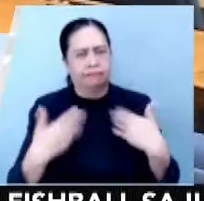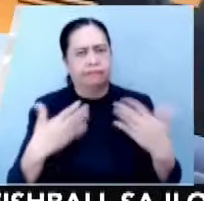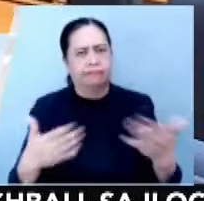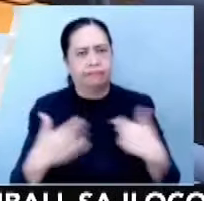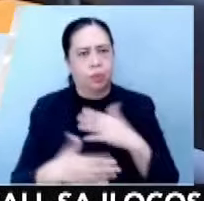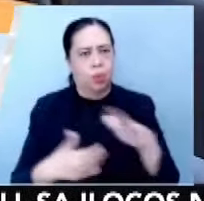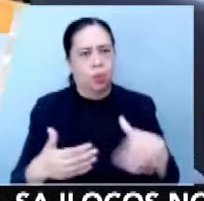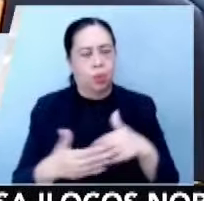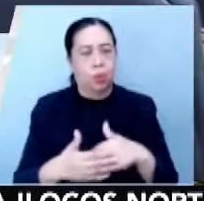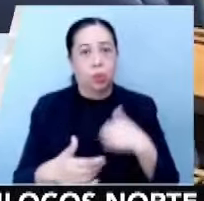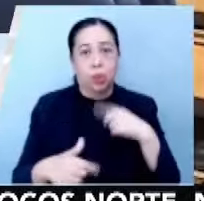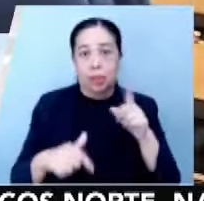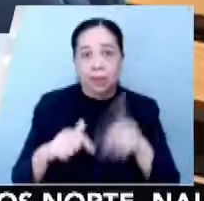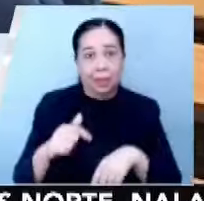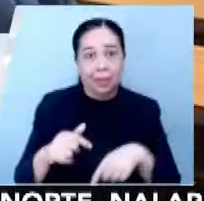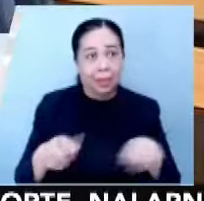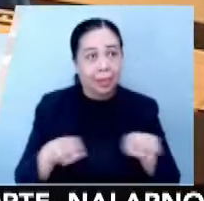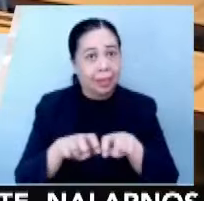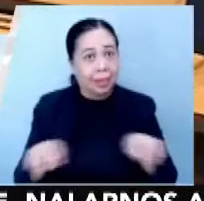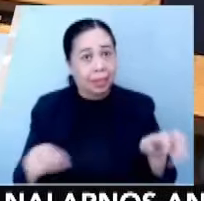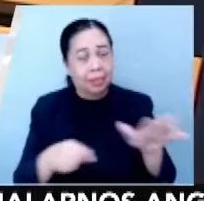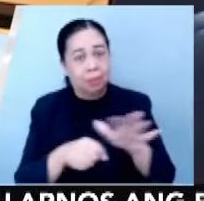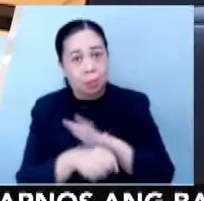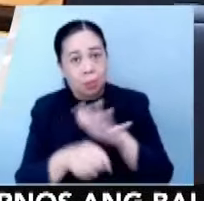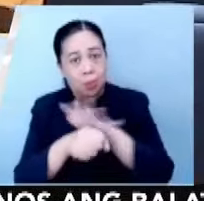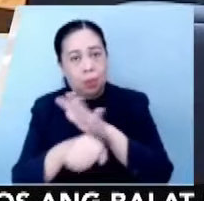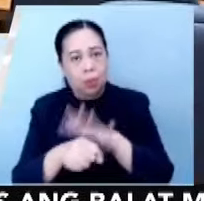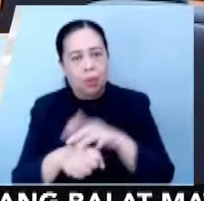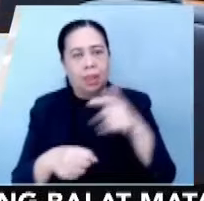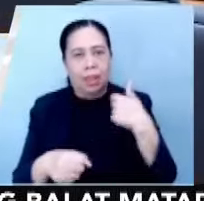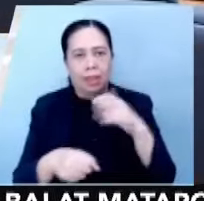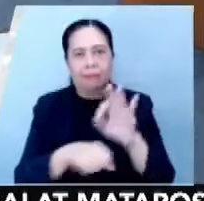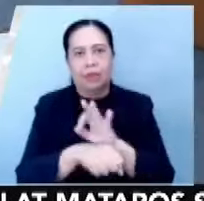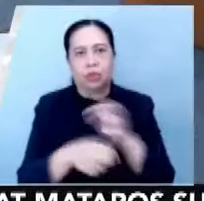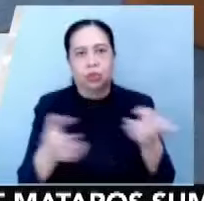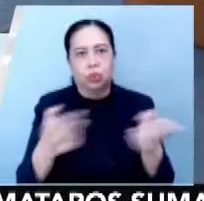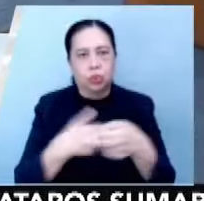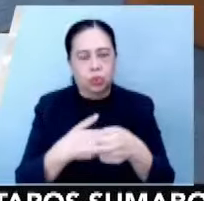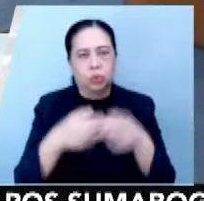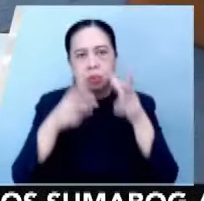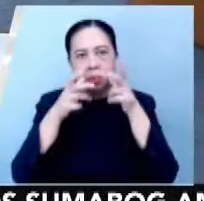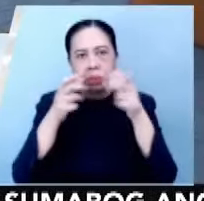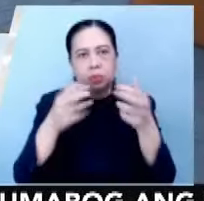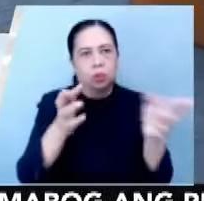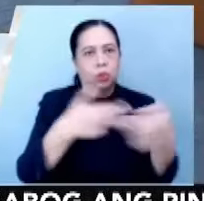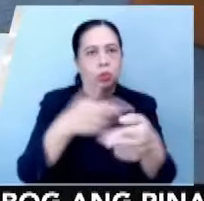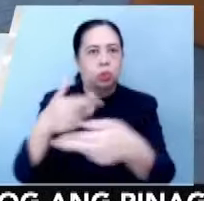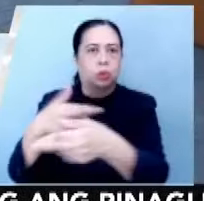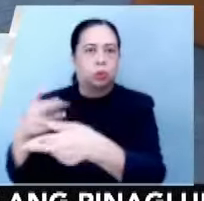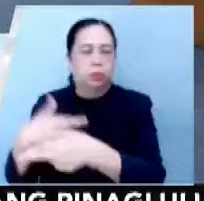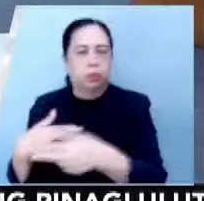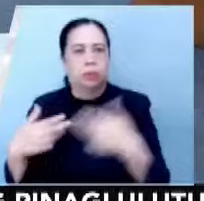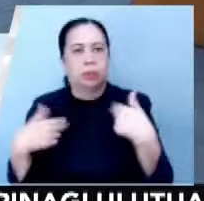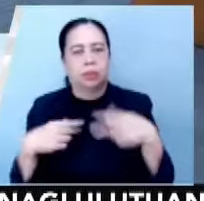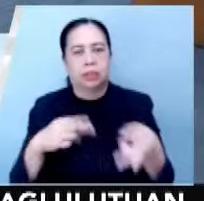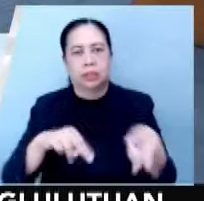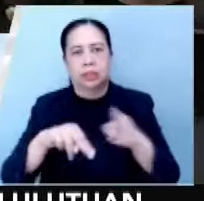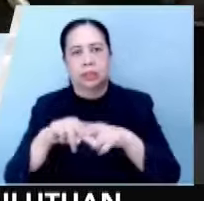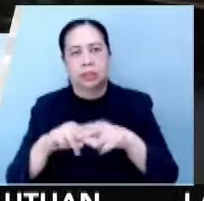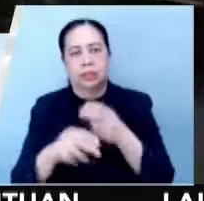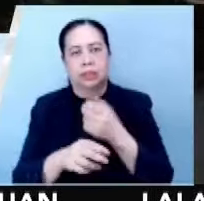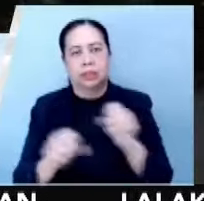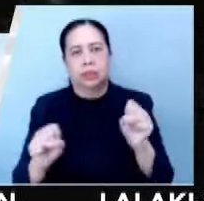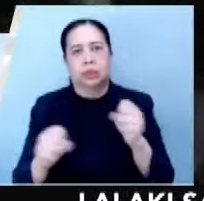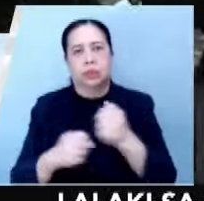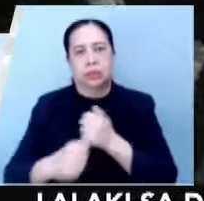kayang paupuin sa session hall ay sa mga function room na makikinig. Magdaragdag din ang security personnel sa session hall.